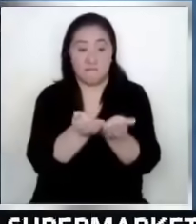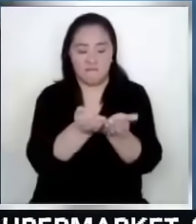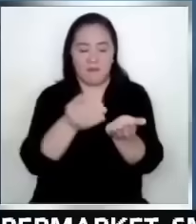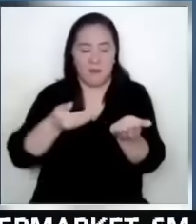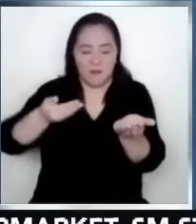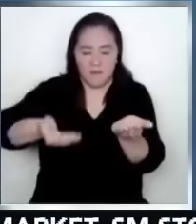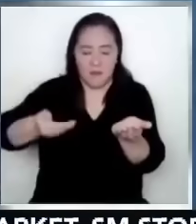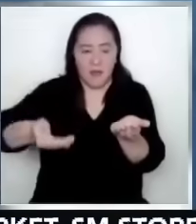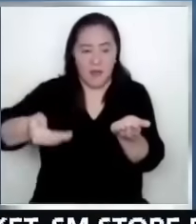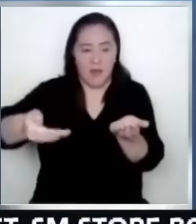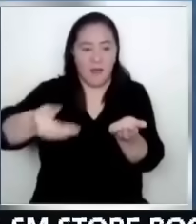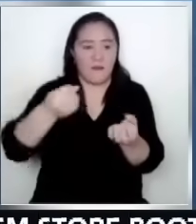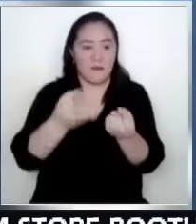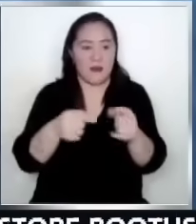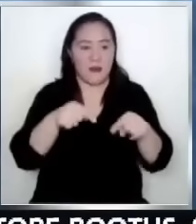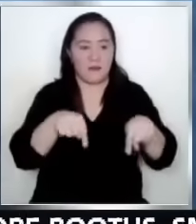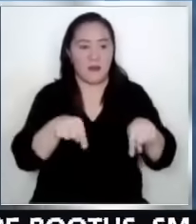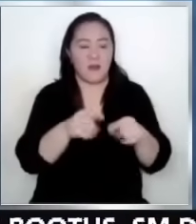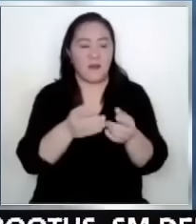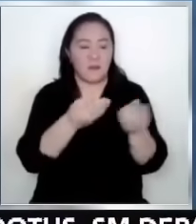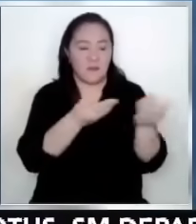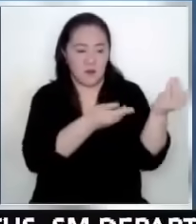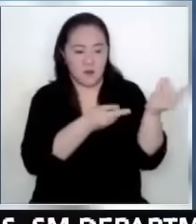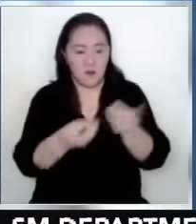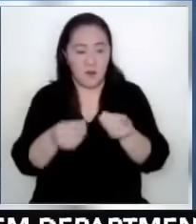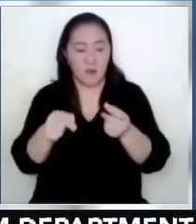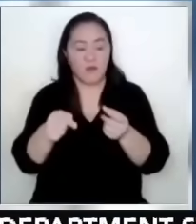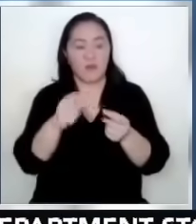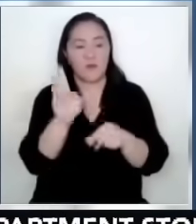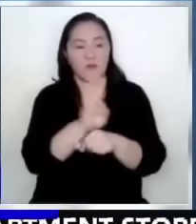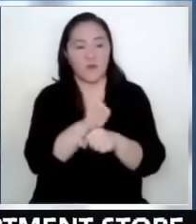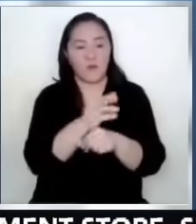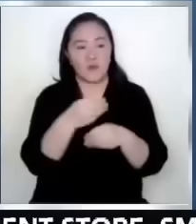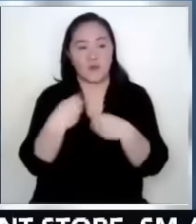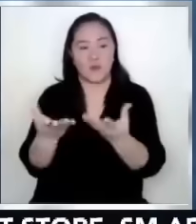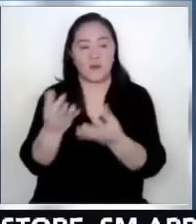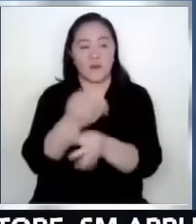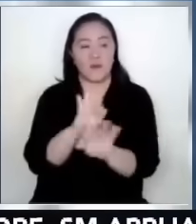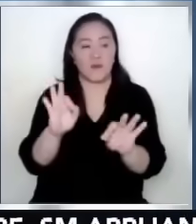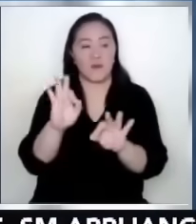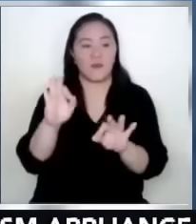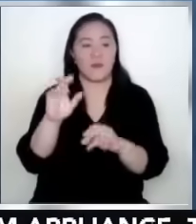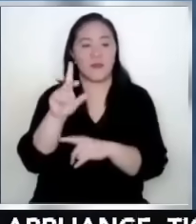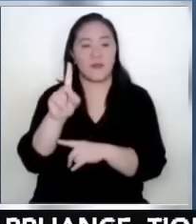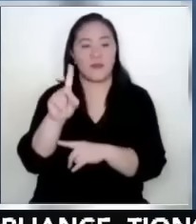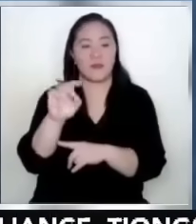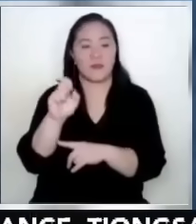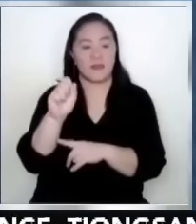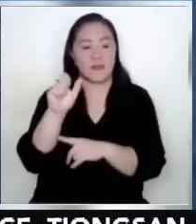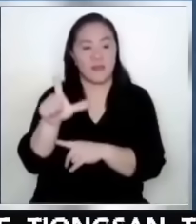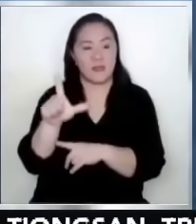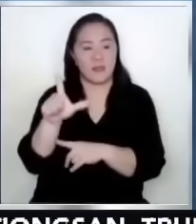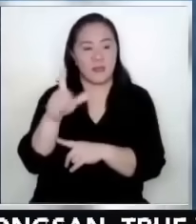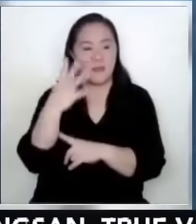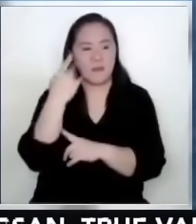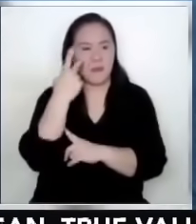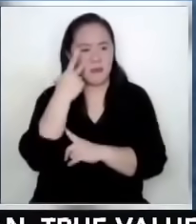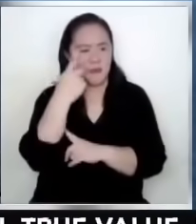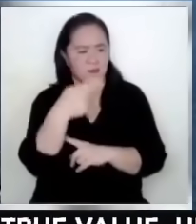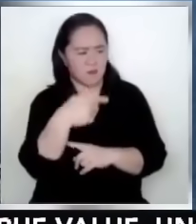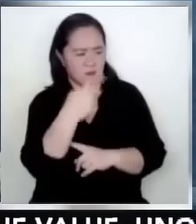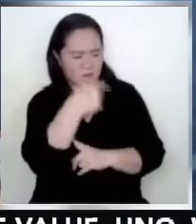kumukuha ng ayudang krudo. Pero kapansin-pansin din ang presensya ng isang barko rito na may Chinese markings.